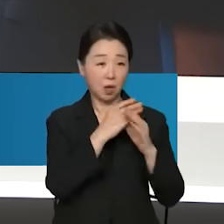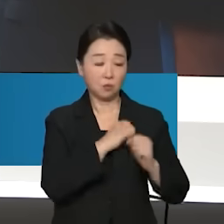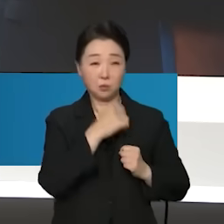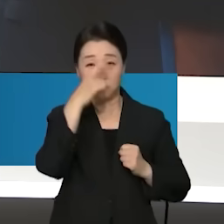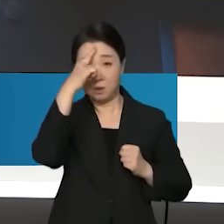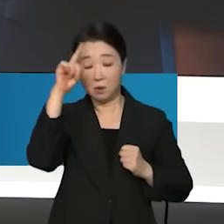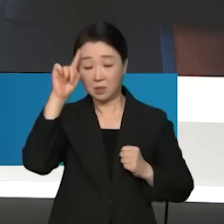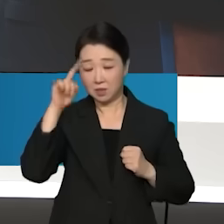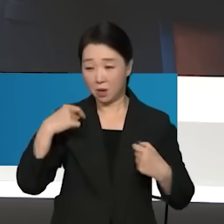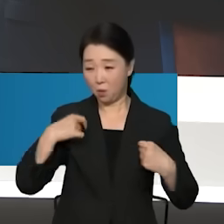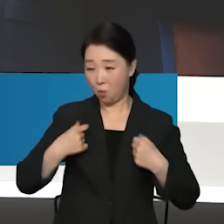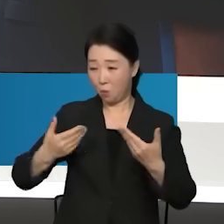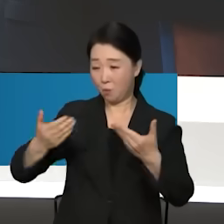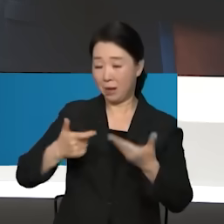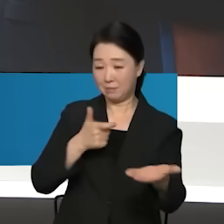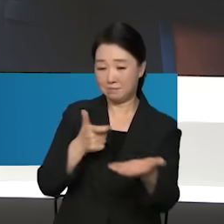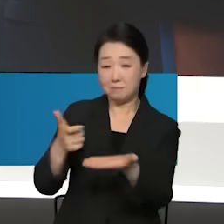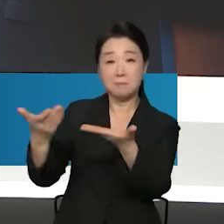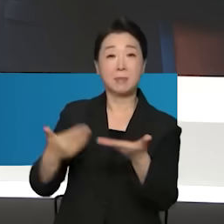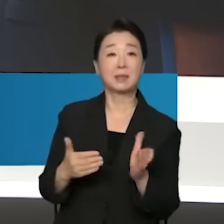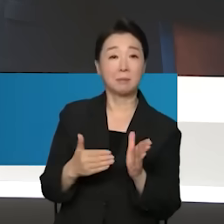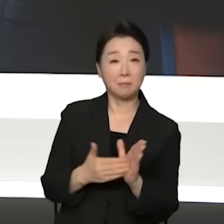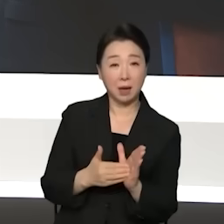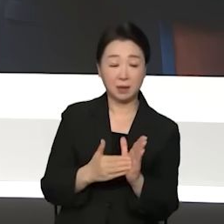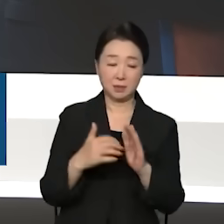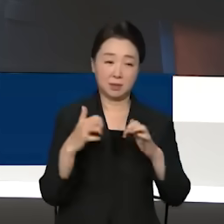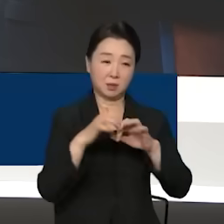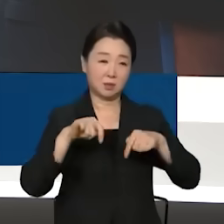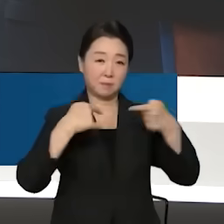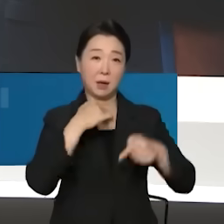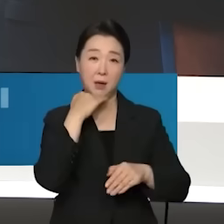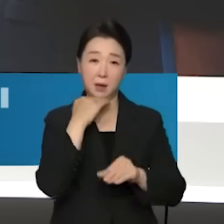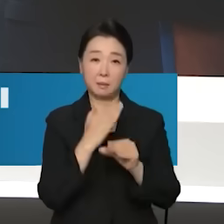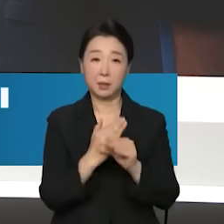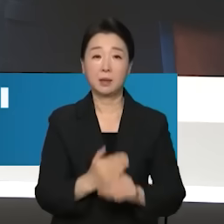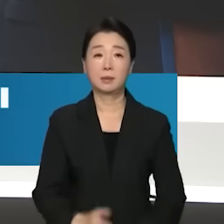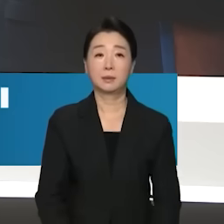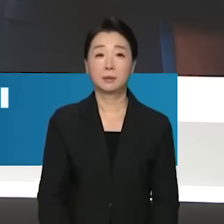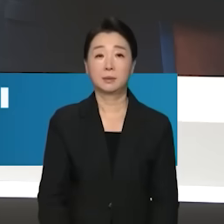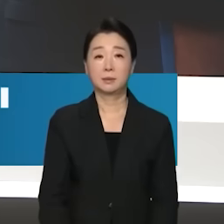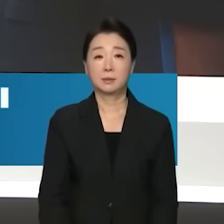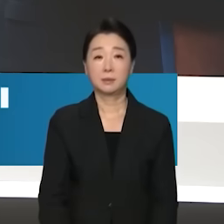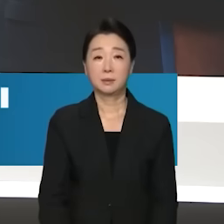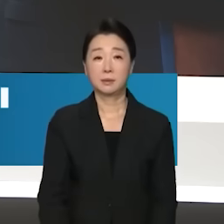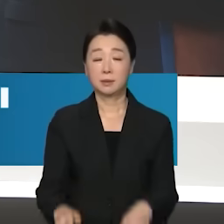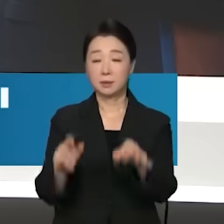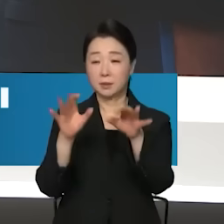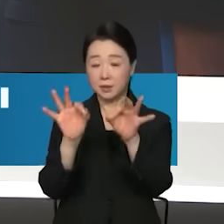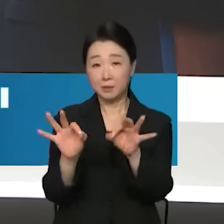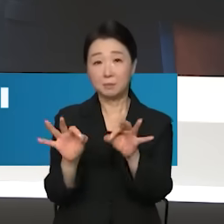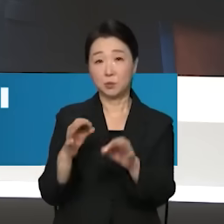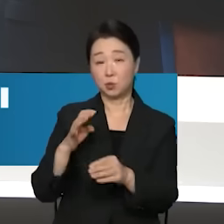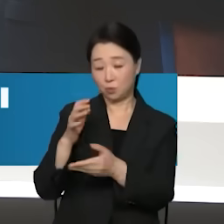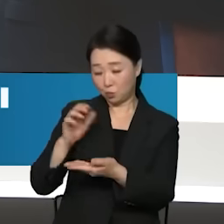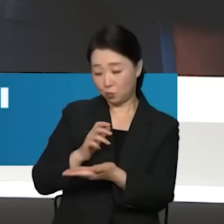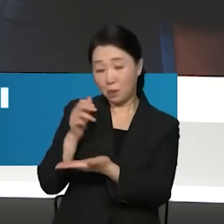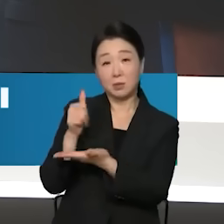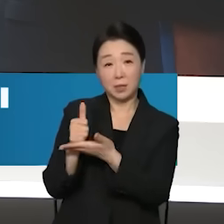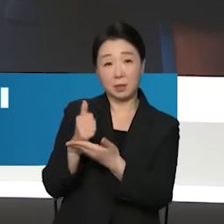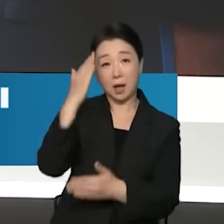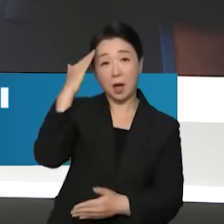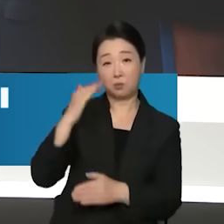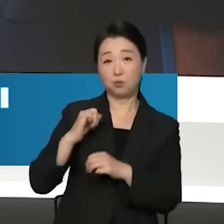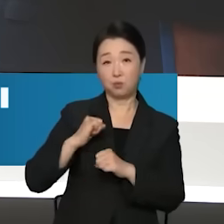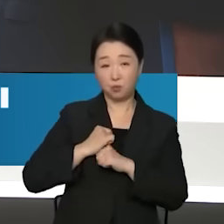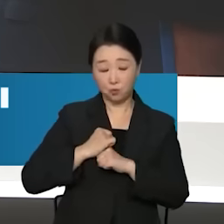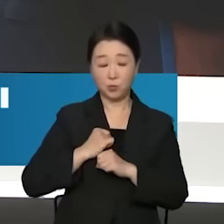러시아의 군복과 장비를 제공받아서 전장 투입을 기다리고 있다고 확인을 했는데 김용현 국방부 장관은 우리 군도